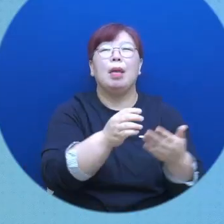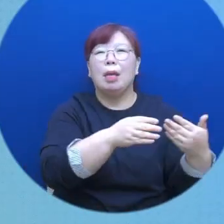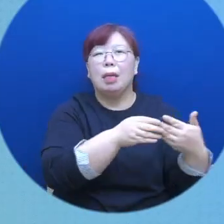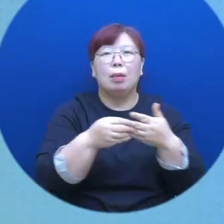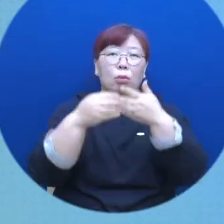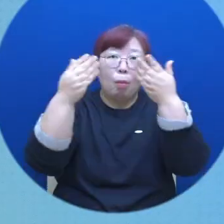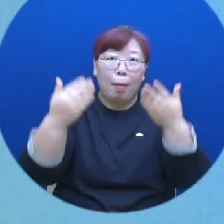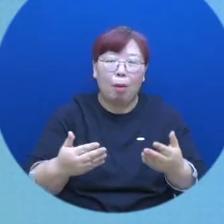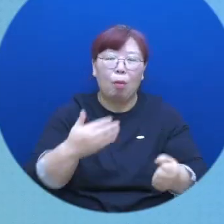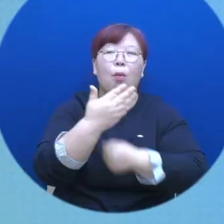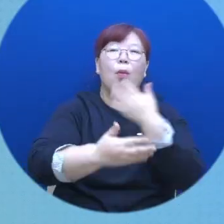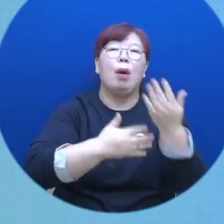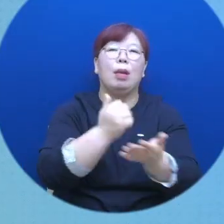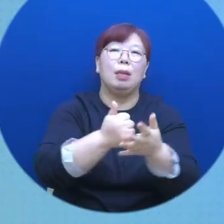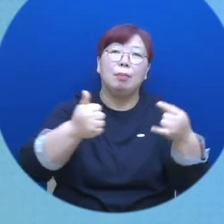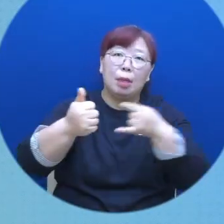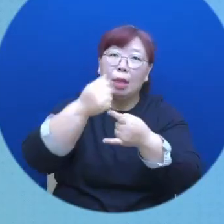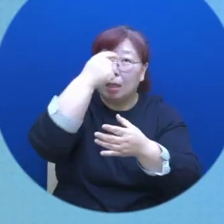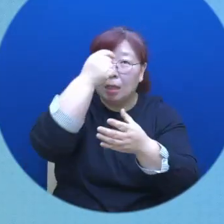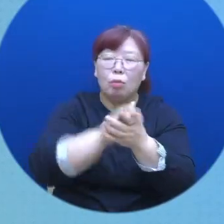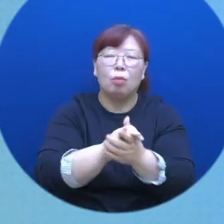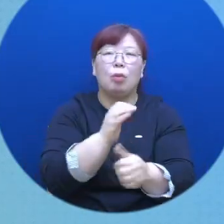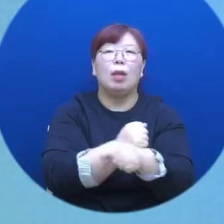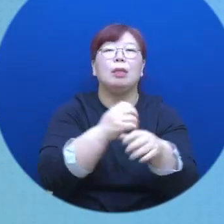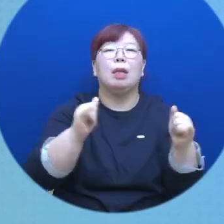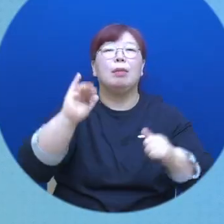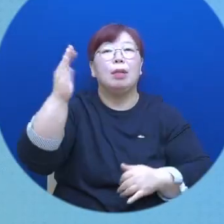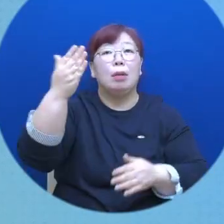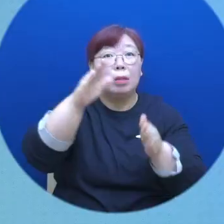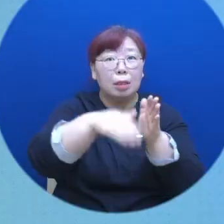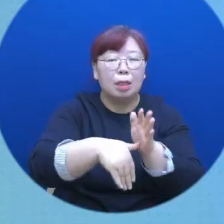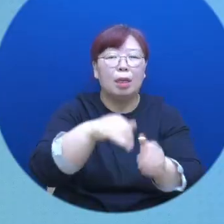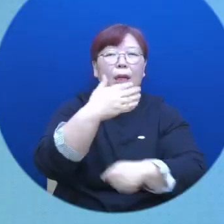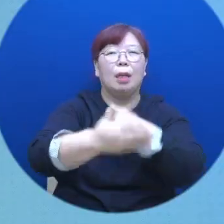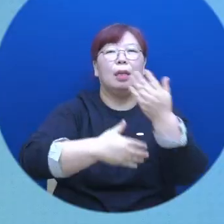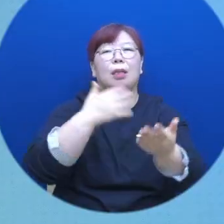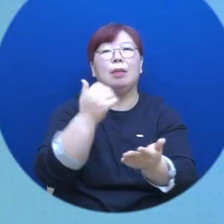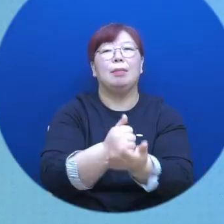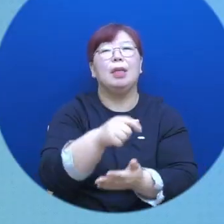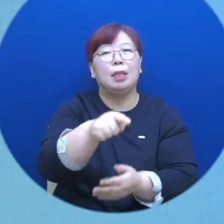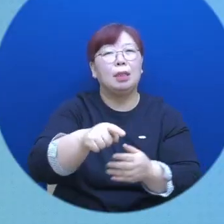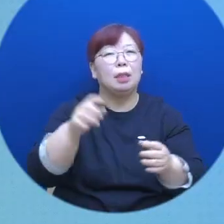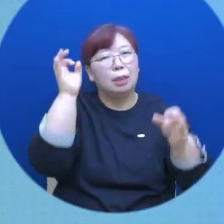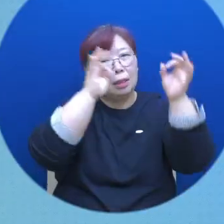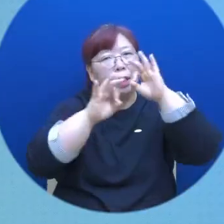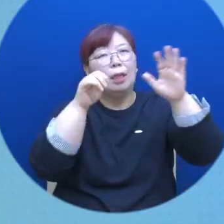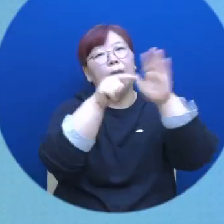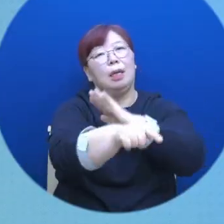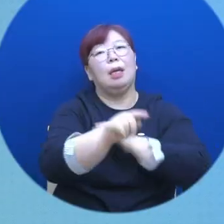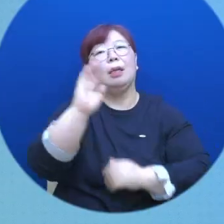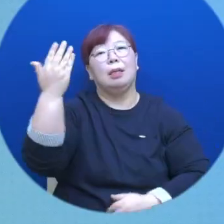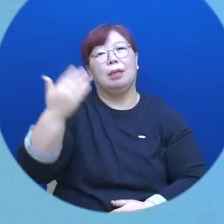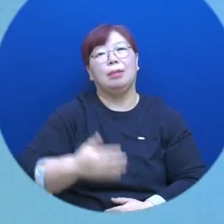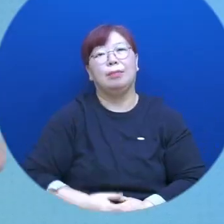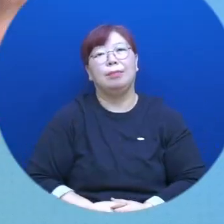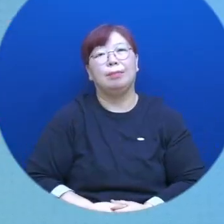기도하는 사람이 되어졌을 때 뭐하다? 하나님이 그를 찾아가고 있구나 하는 거예요.